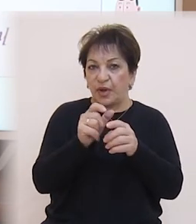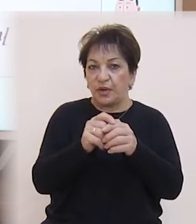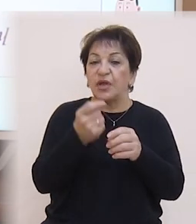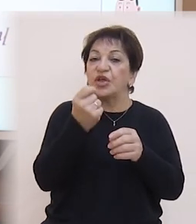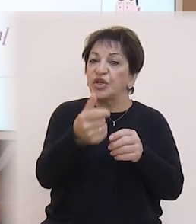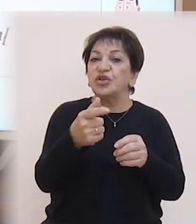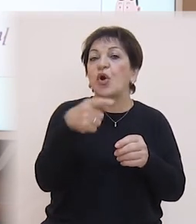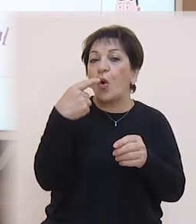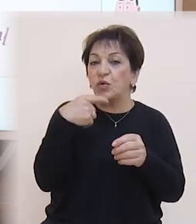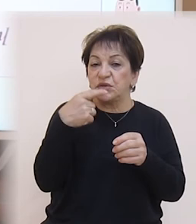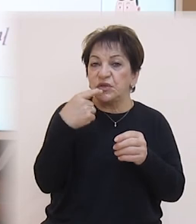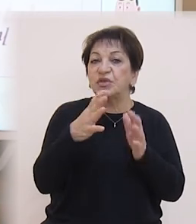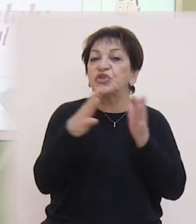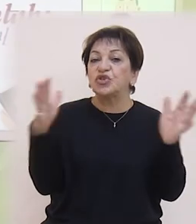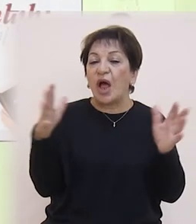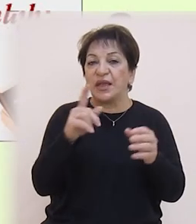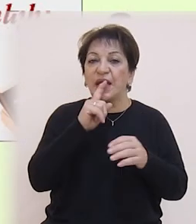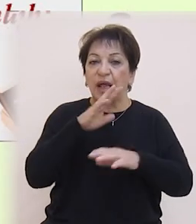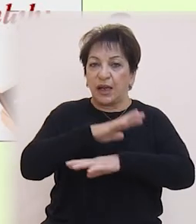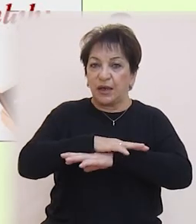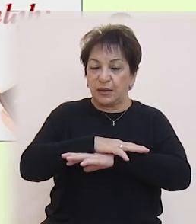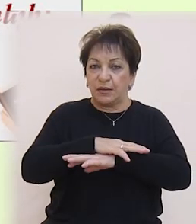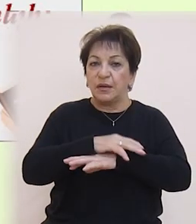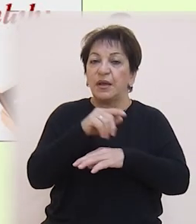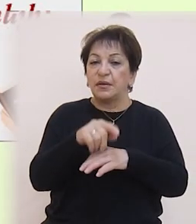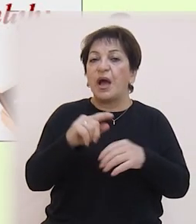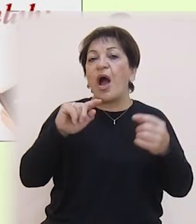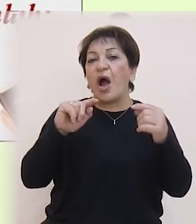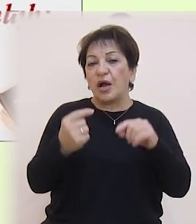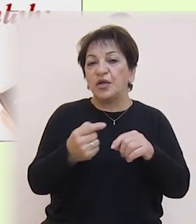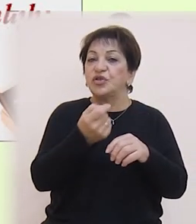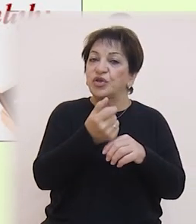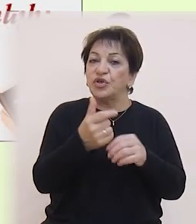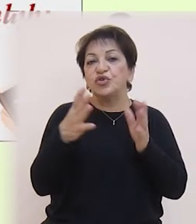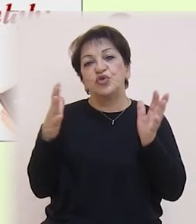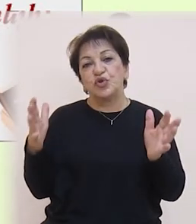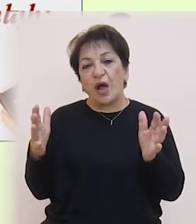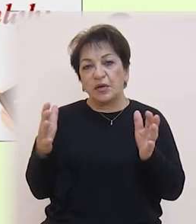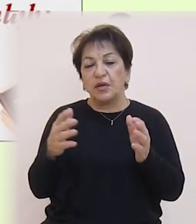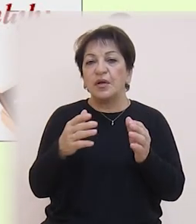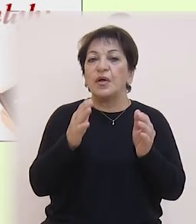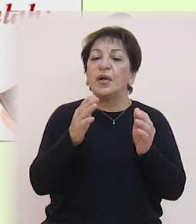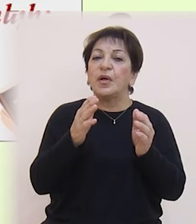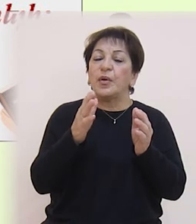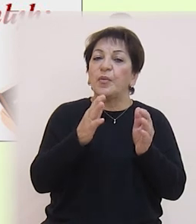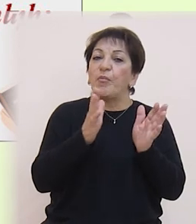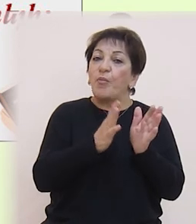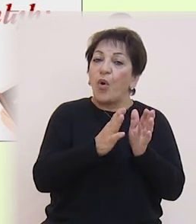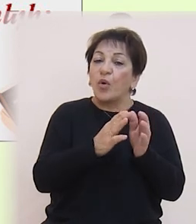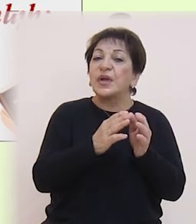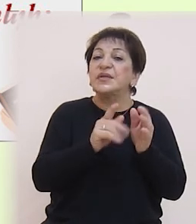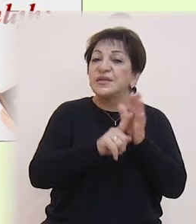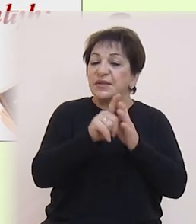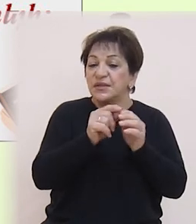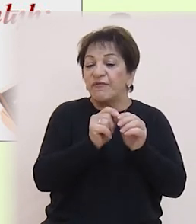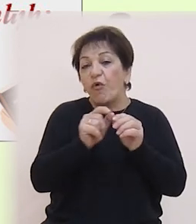Քիչ խոսիր, շատ լրիր։ Այստեղ հականիշներ են քիչը եւ շատը։ Փոքրից սկսիր,